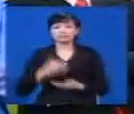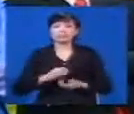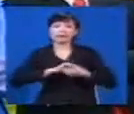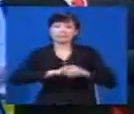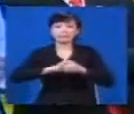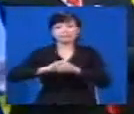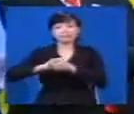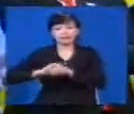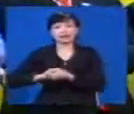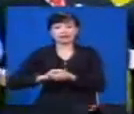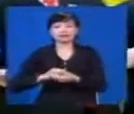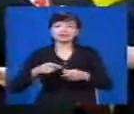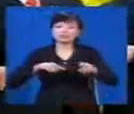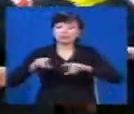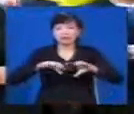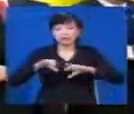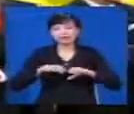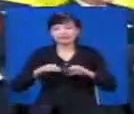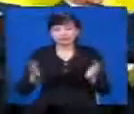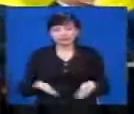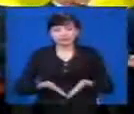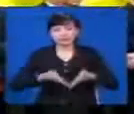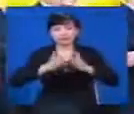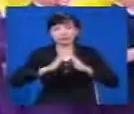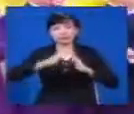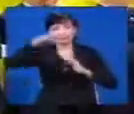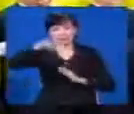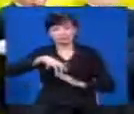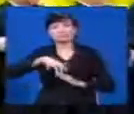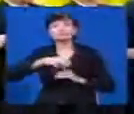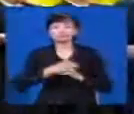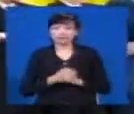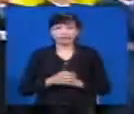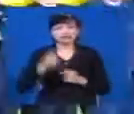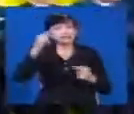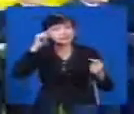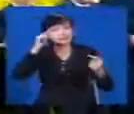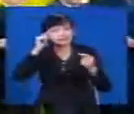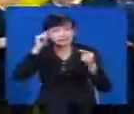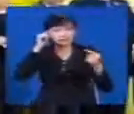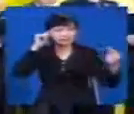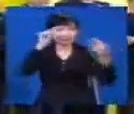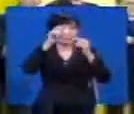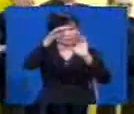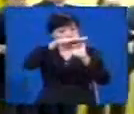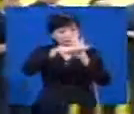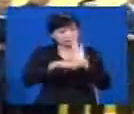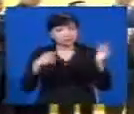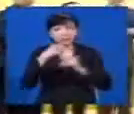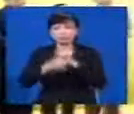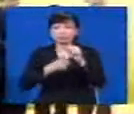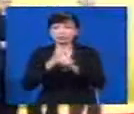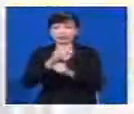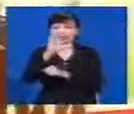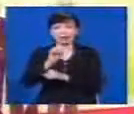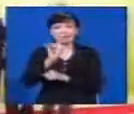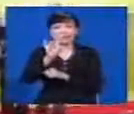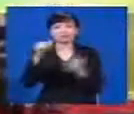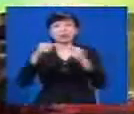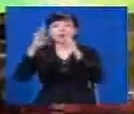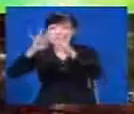ตามแผนงานจัดตั้งประชาคมอาเซียน3เสาการกำหนดทิศทางของอาเซียนหลังปี2558ซึ่งควร